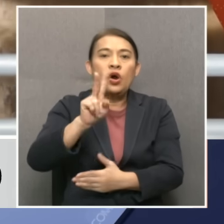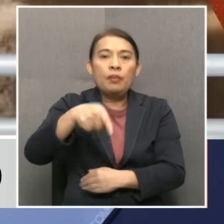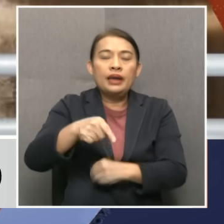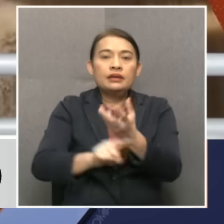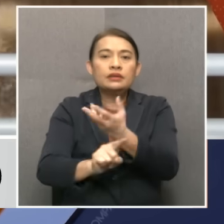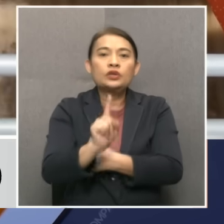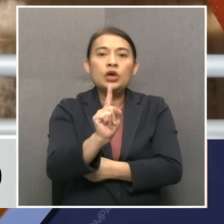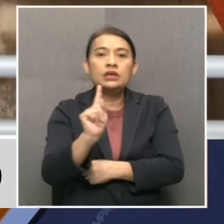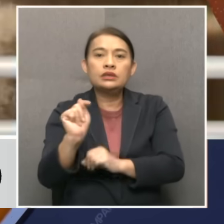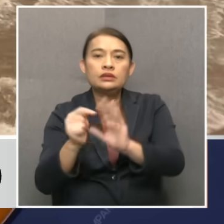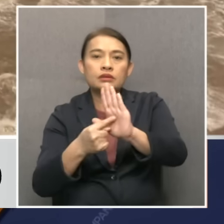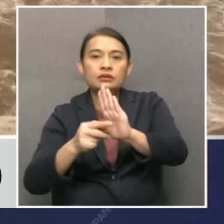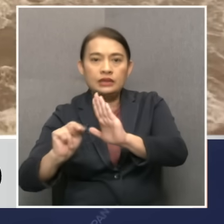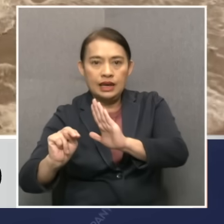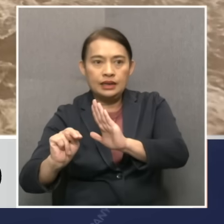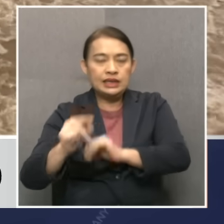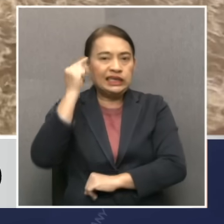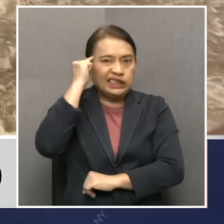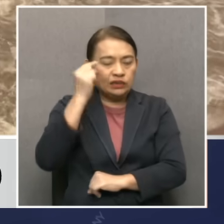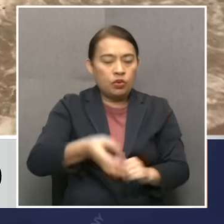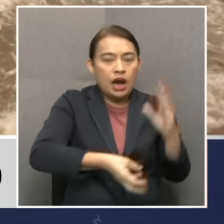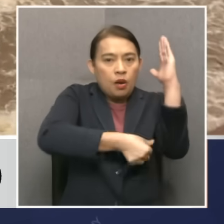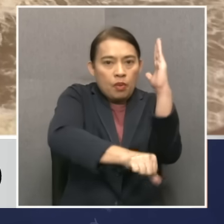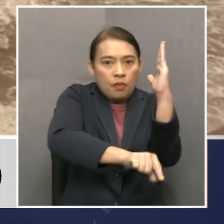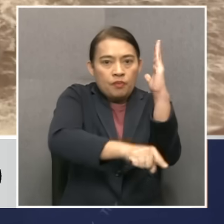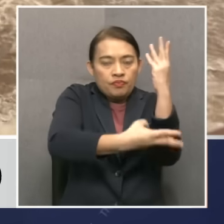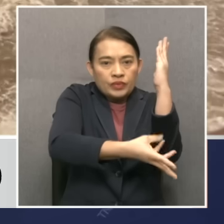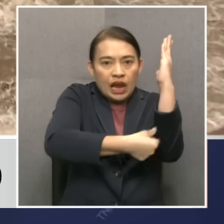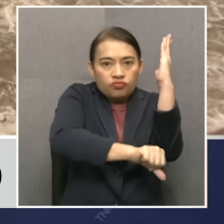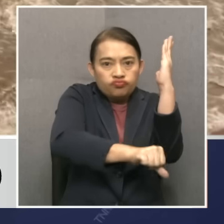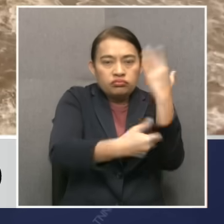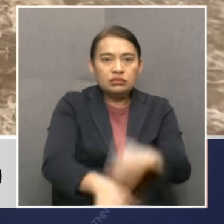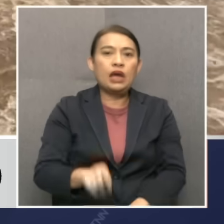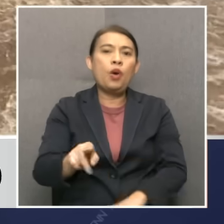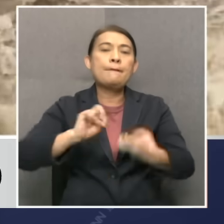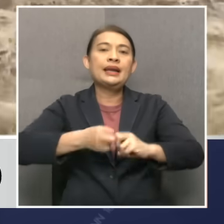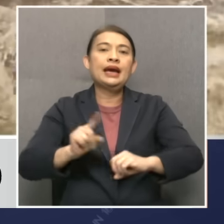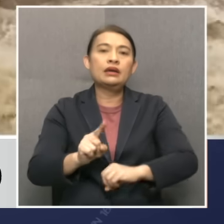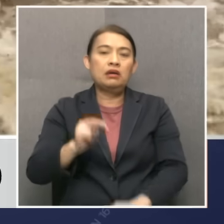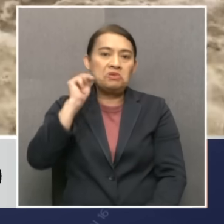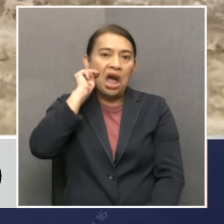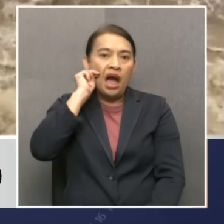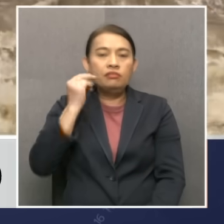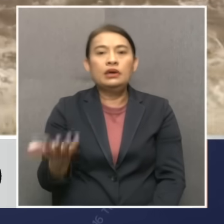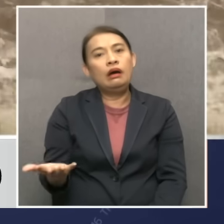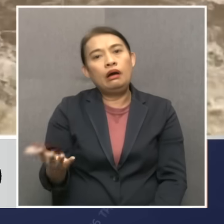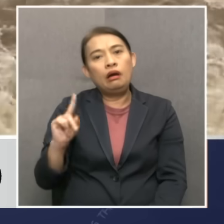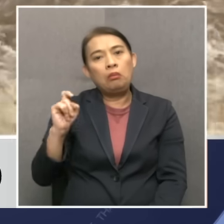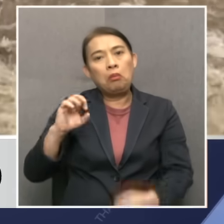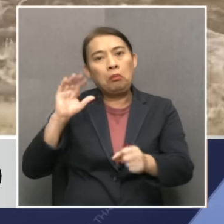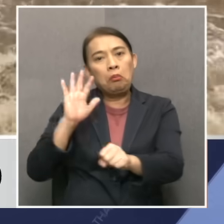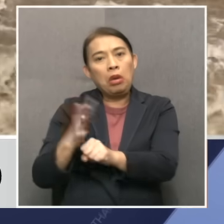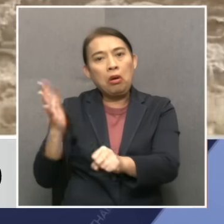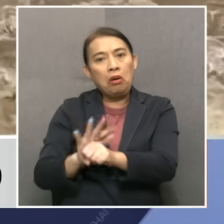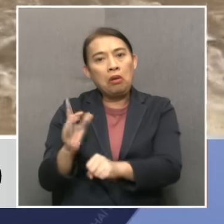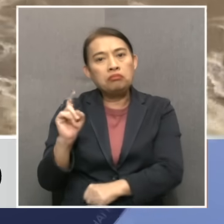แน่นะครับเต็มพื้นที่แน่แต่ประเด็นปัญหาตามมาคือน้ำไม่เพียงพอนะครับคือเราคาดการได้เลยน้ำไม่เพียง